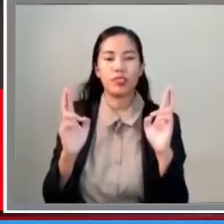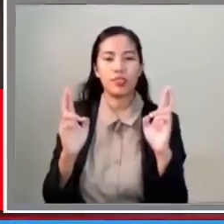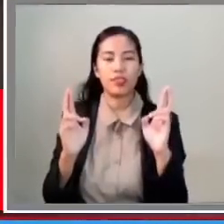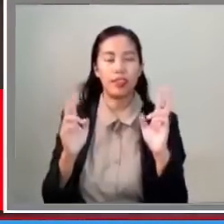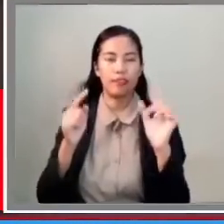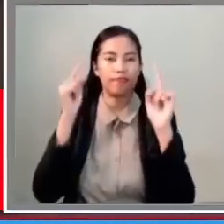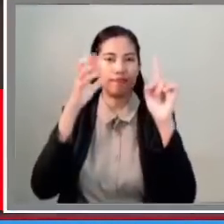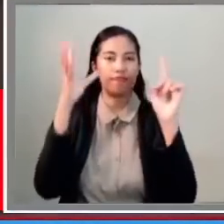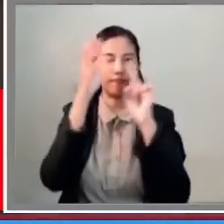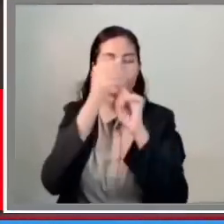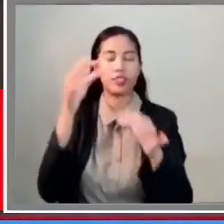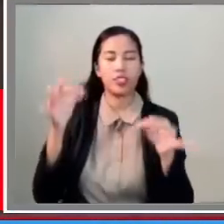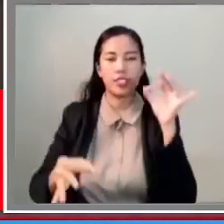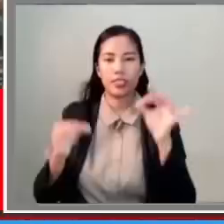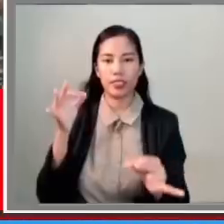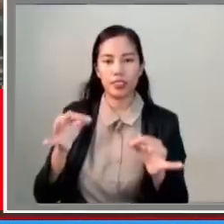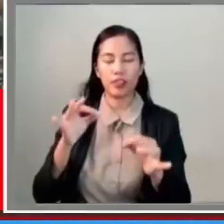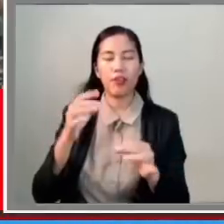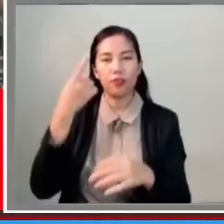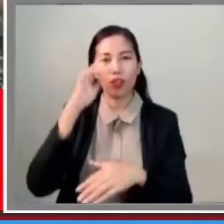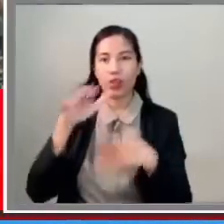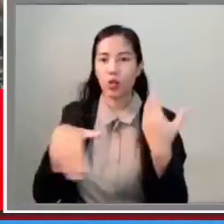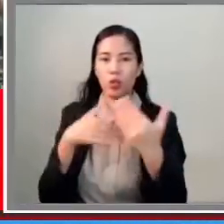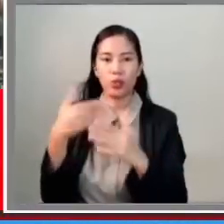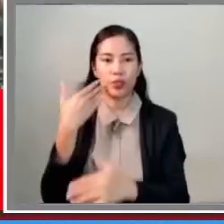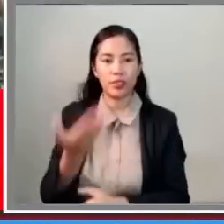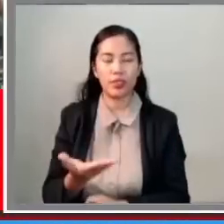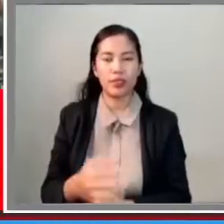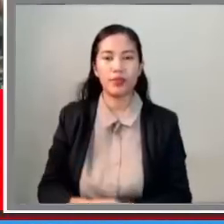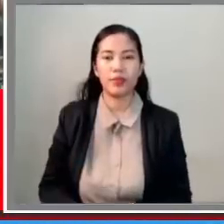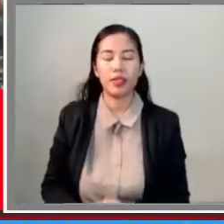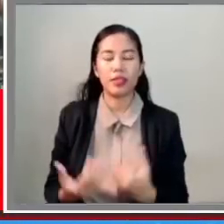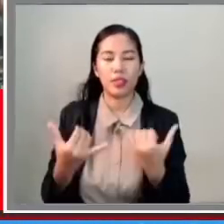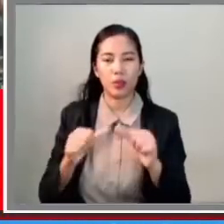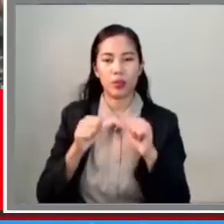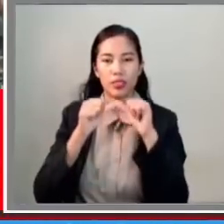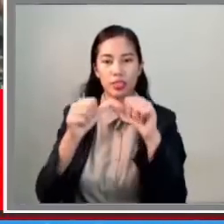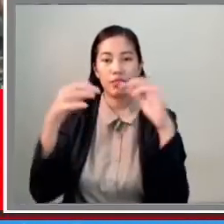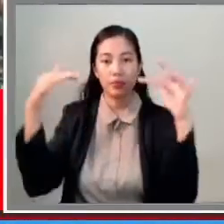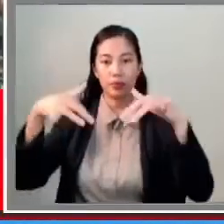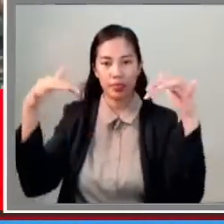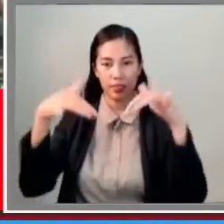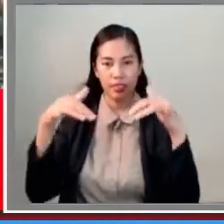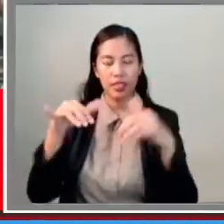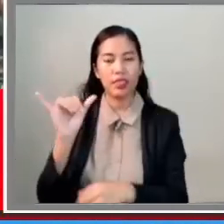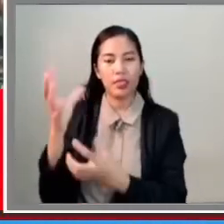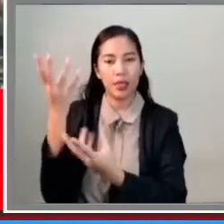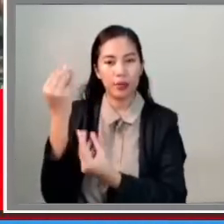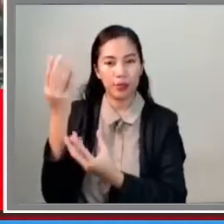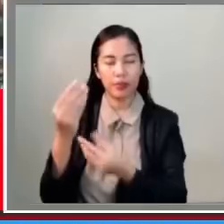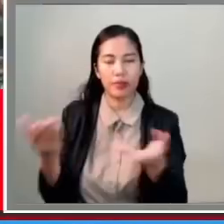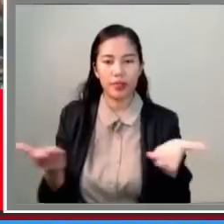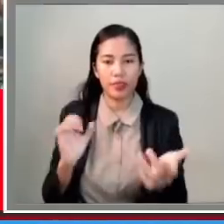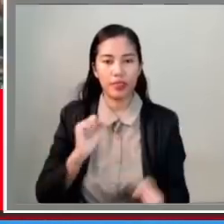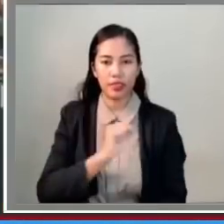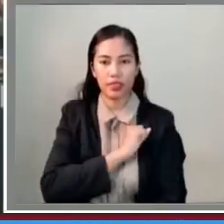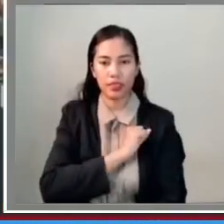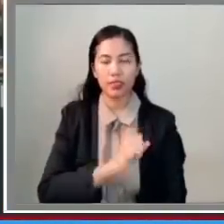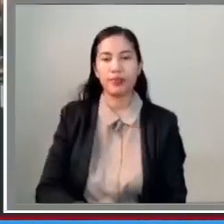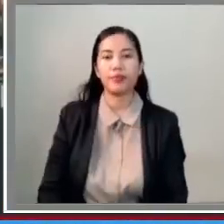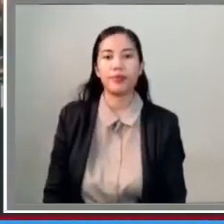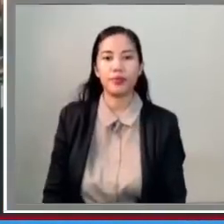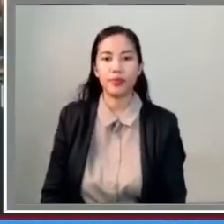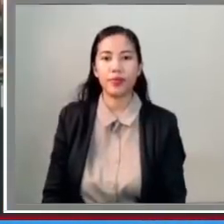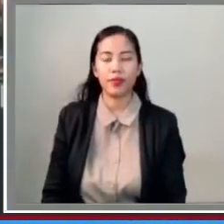ito. Nagpapatuloy pa rin sa ngayon ang pagdinig, Rafi. At yan ang pinakasarihong balita mula rito sa Senado. Rafi? Maraming salamat,